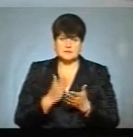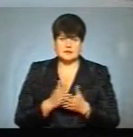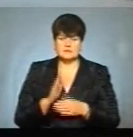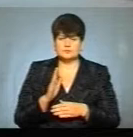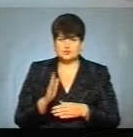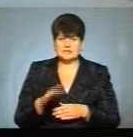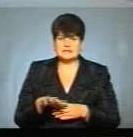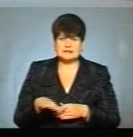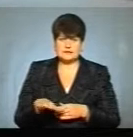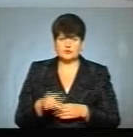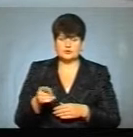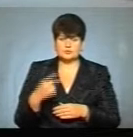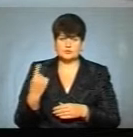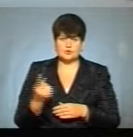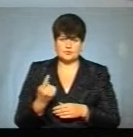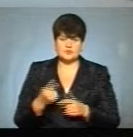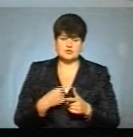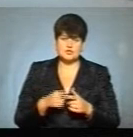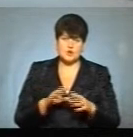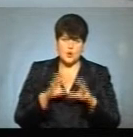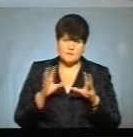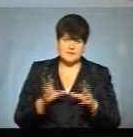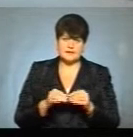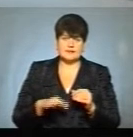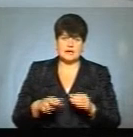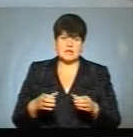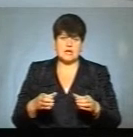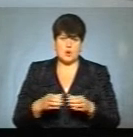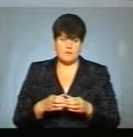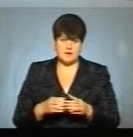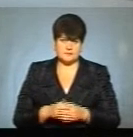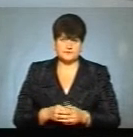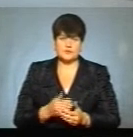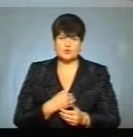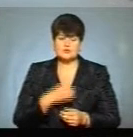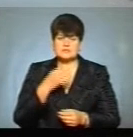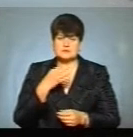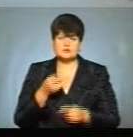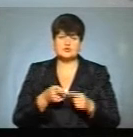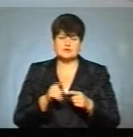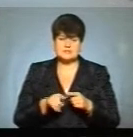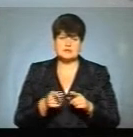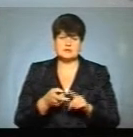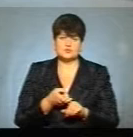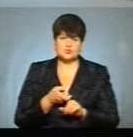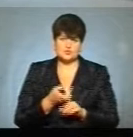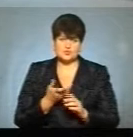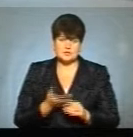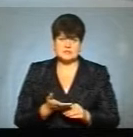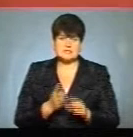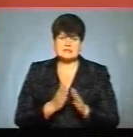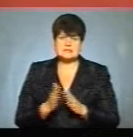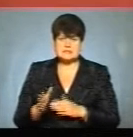на території Тернопільської області чи об'єднаних територіальних громад. Хочу зазначити, що це і стосується